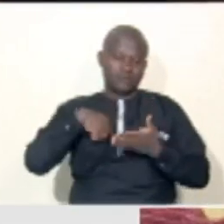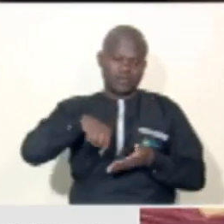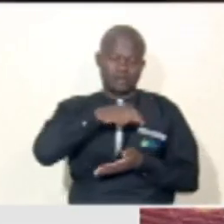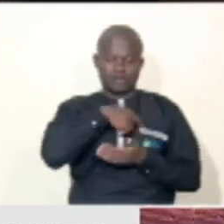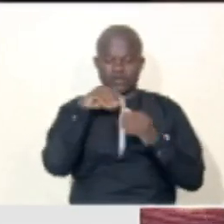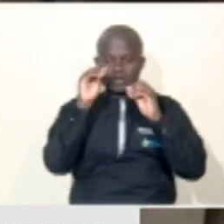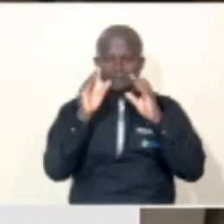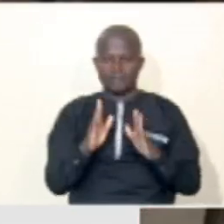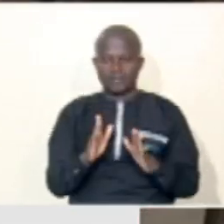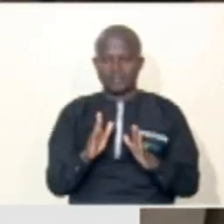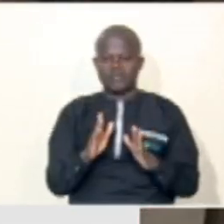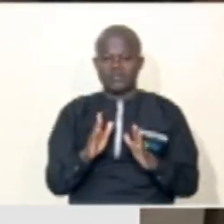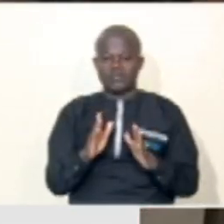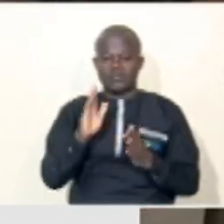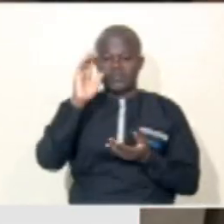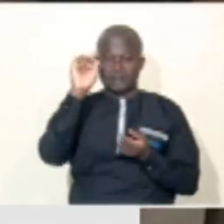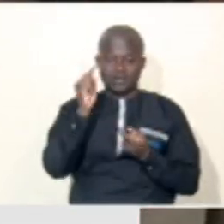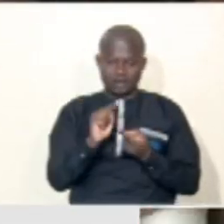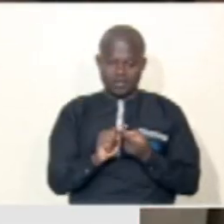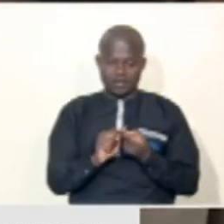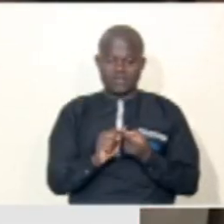twabigisha tugabanye